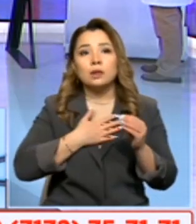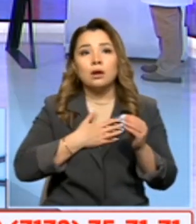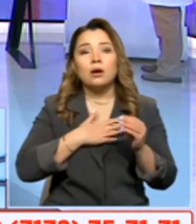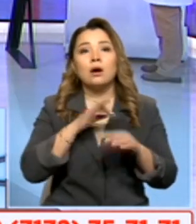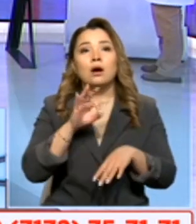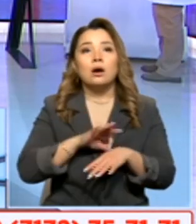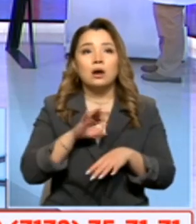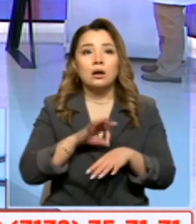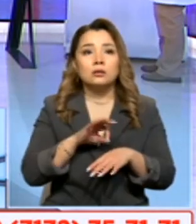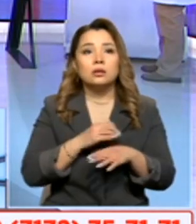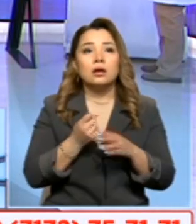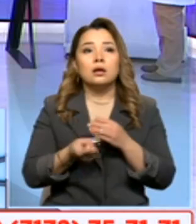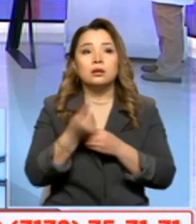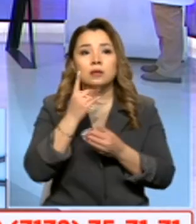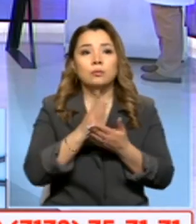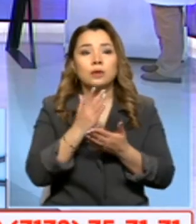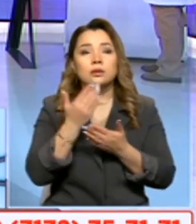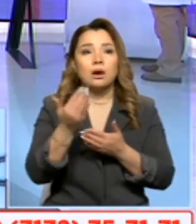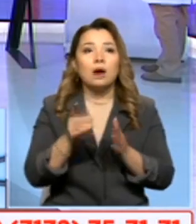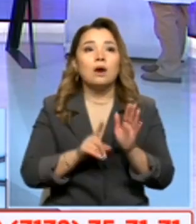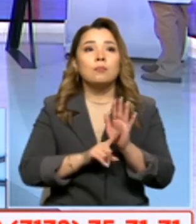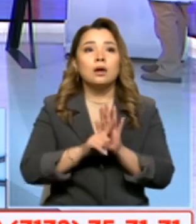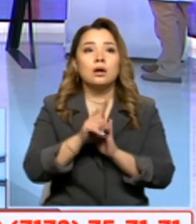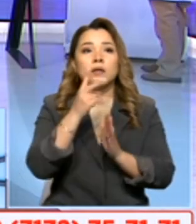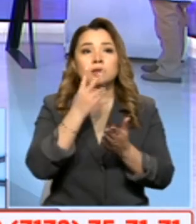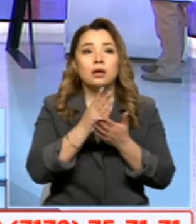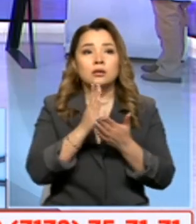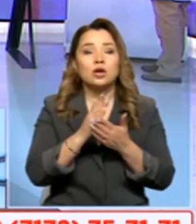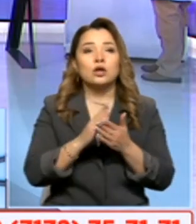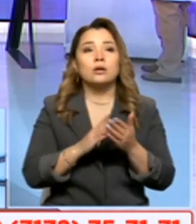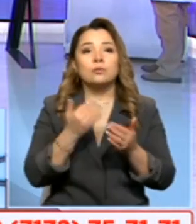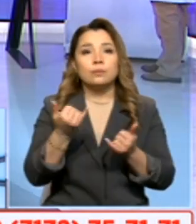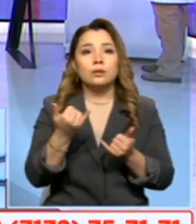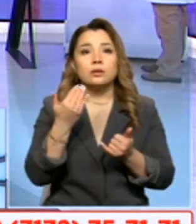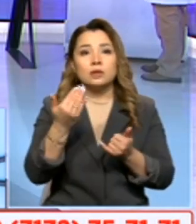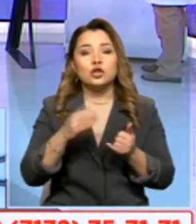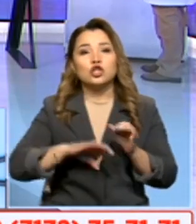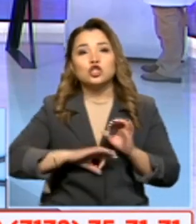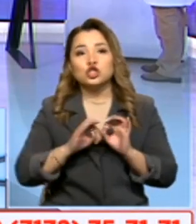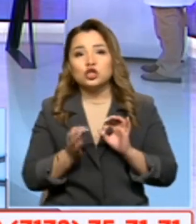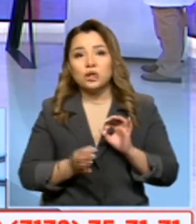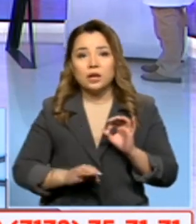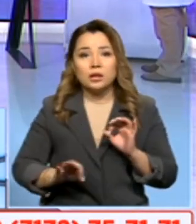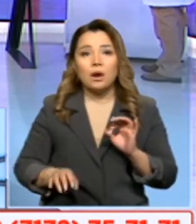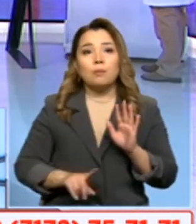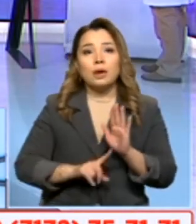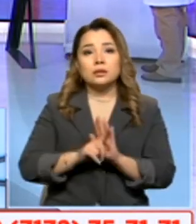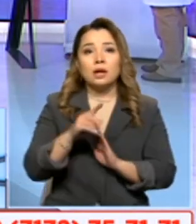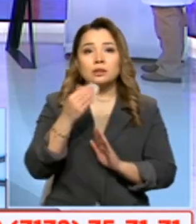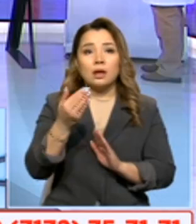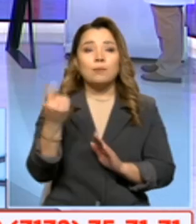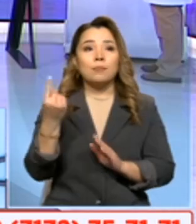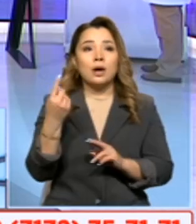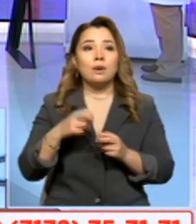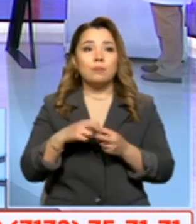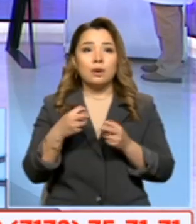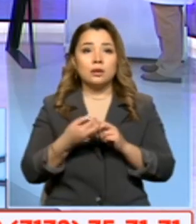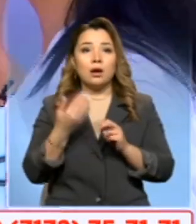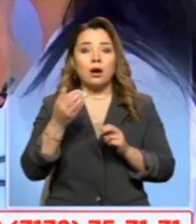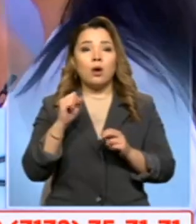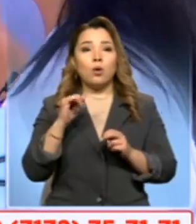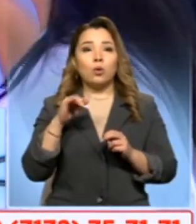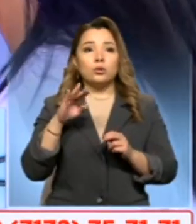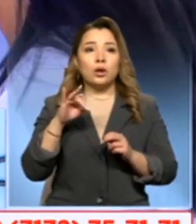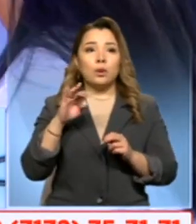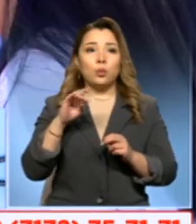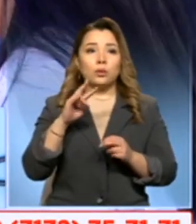ауру сырқаттың бастамасы, бұл бізде шекте басталады екен. Сол үшін сіздегі бірінші проблема